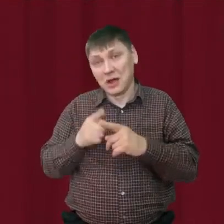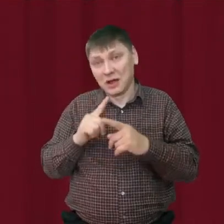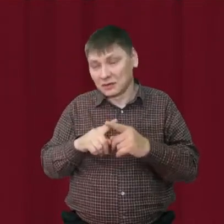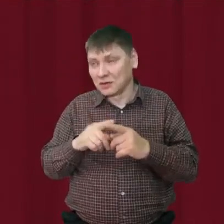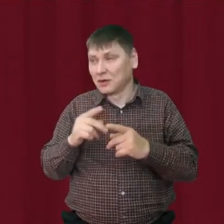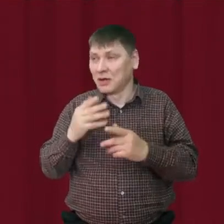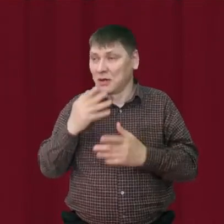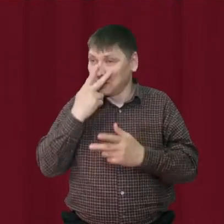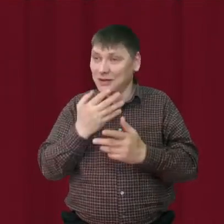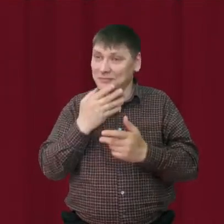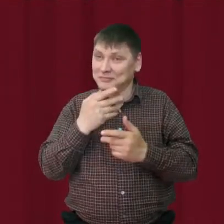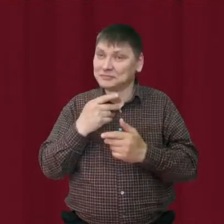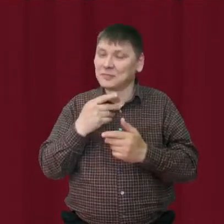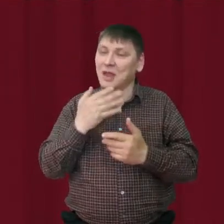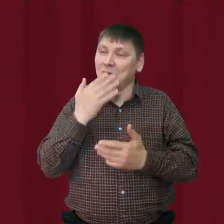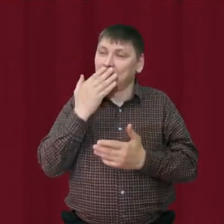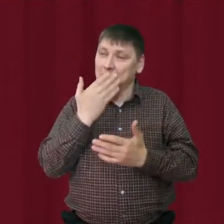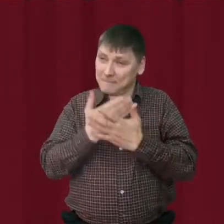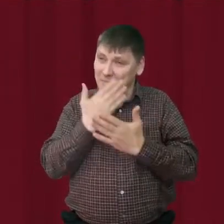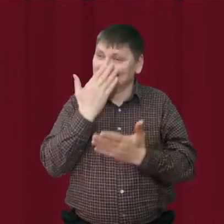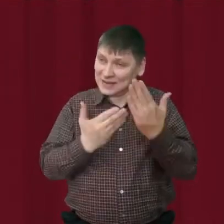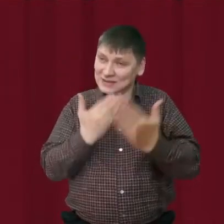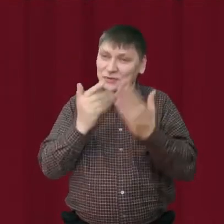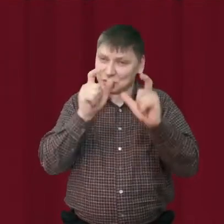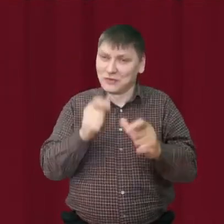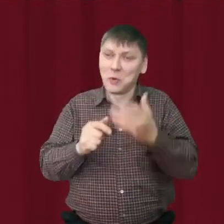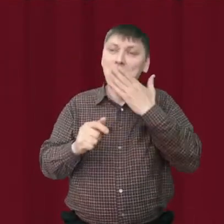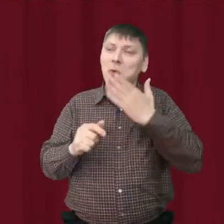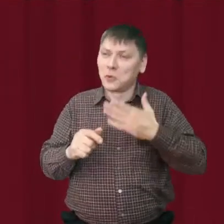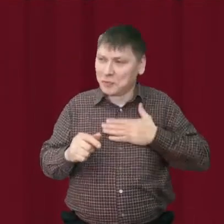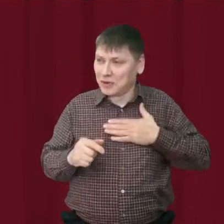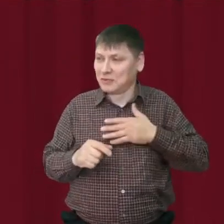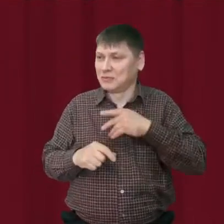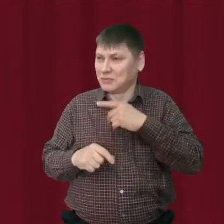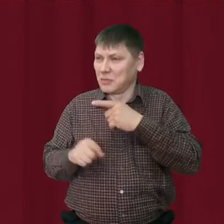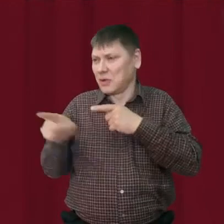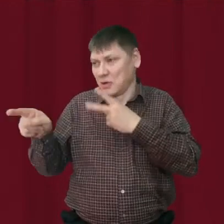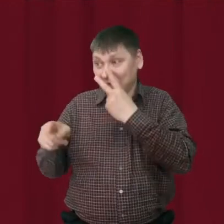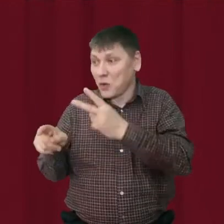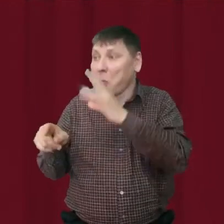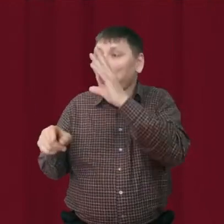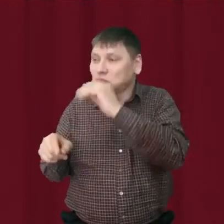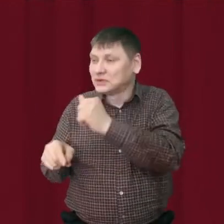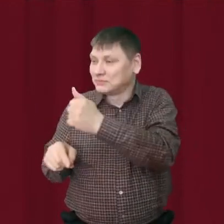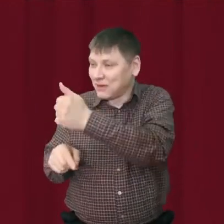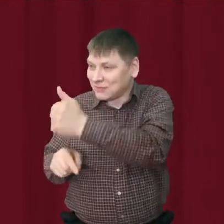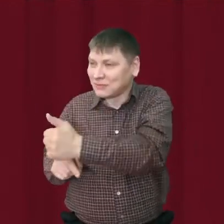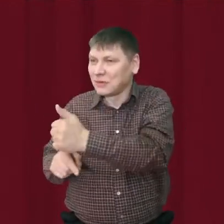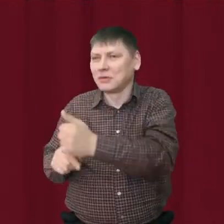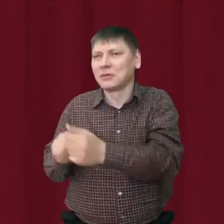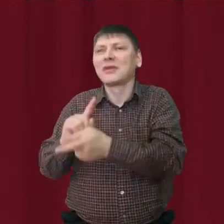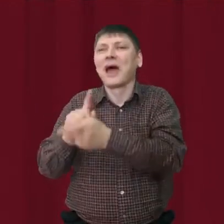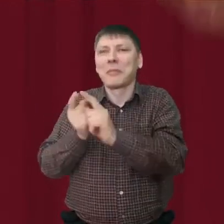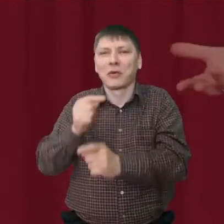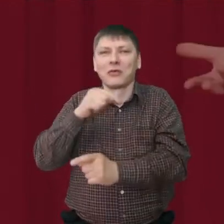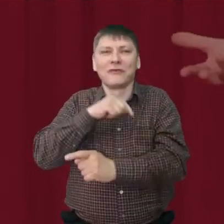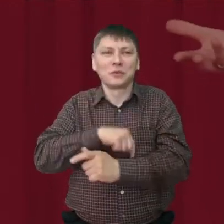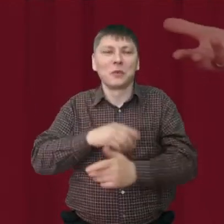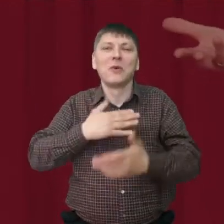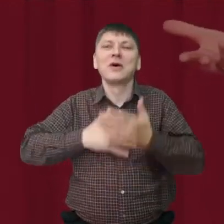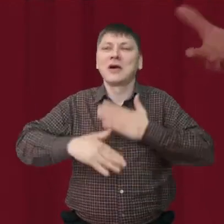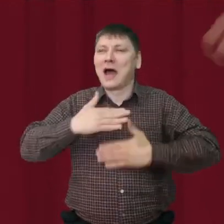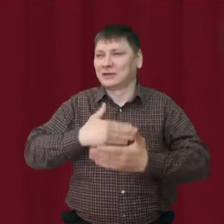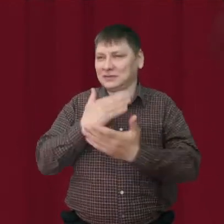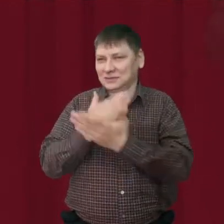что если человек проявляет любовь, и когда тот, кого он любит, имеет успех, это, наоборот, побуждает радоваться, а не